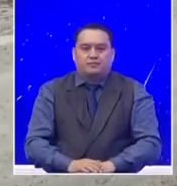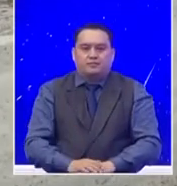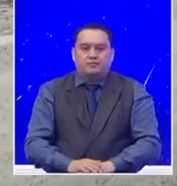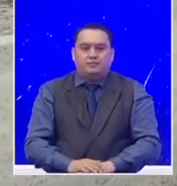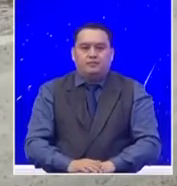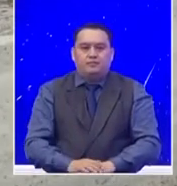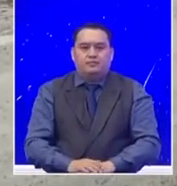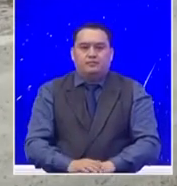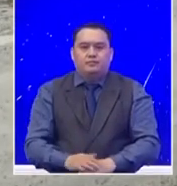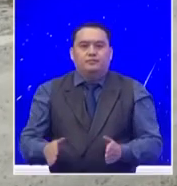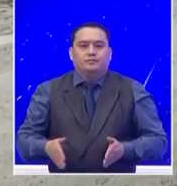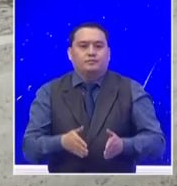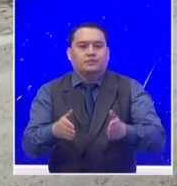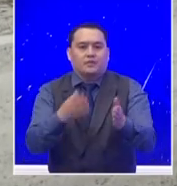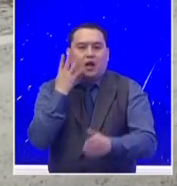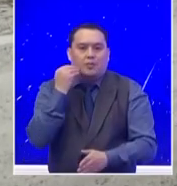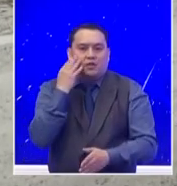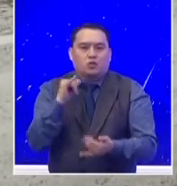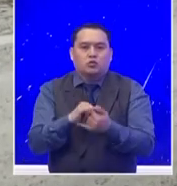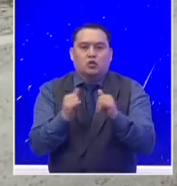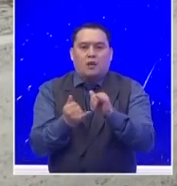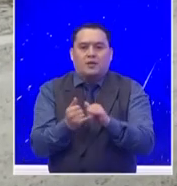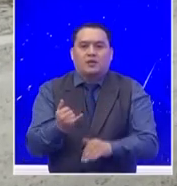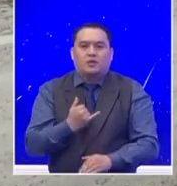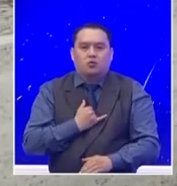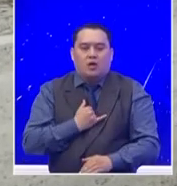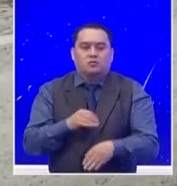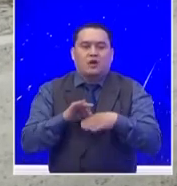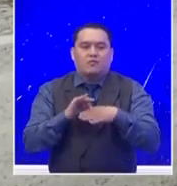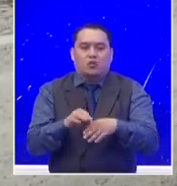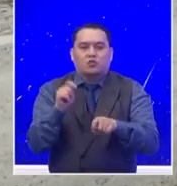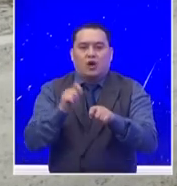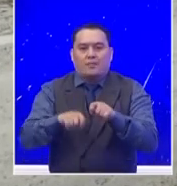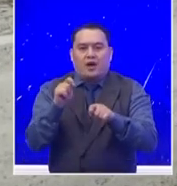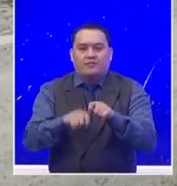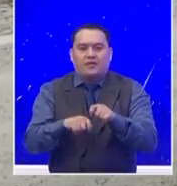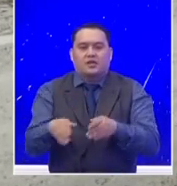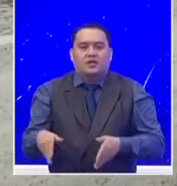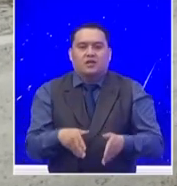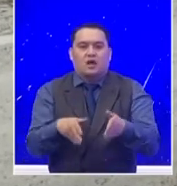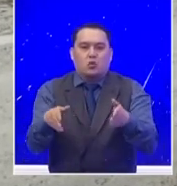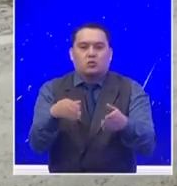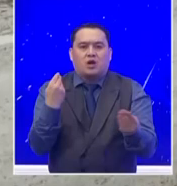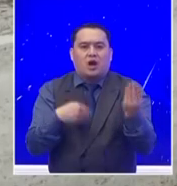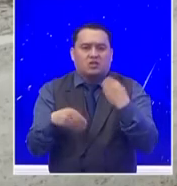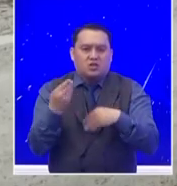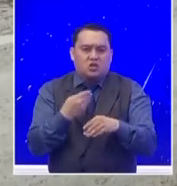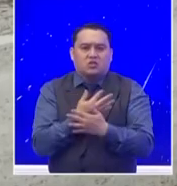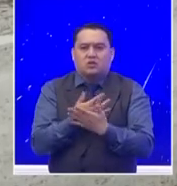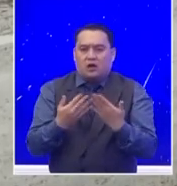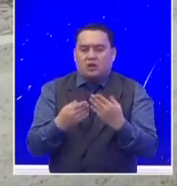по автодороге Алматы-Ускемен нами ведется контроль качества дорожной одежды. В прошлом